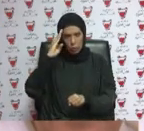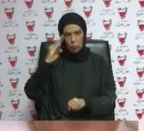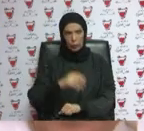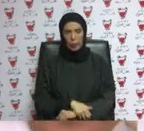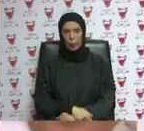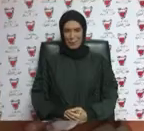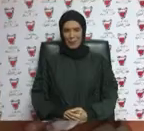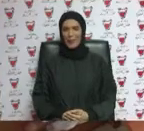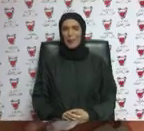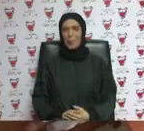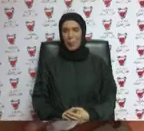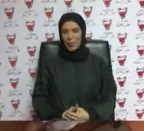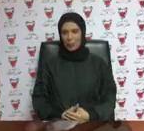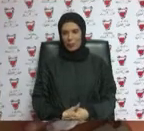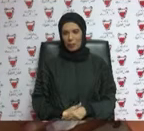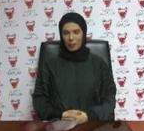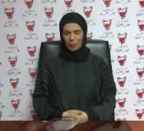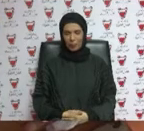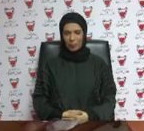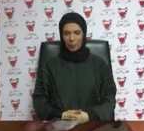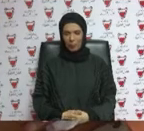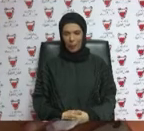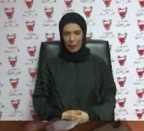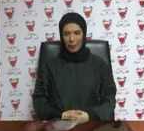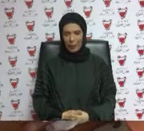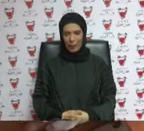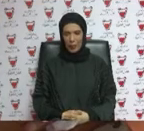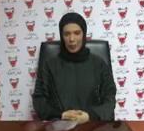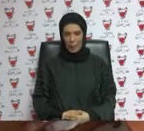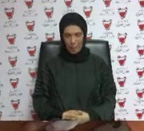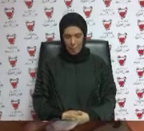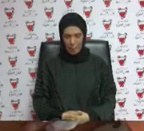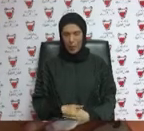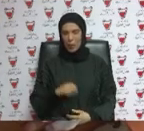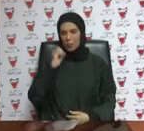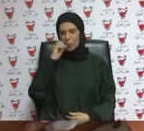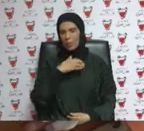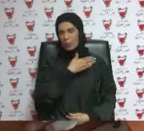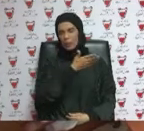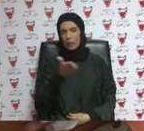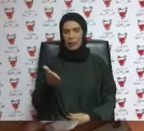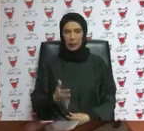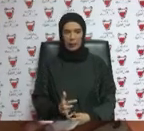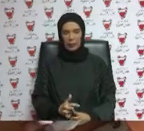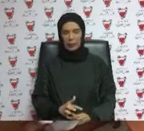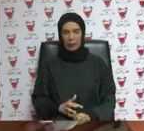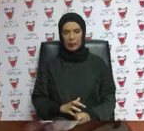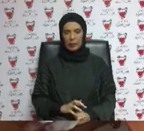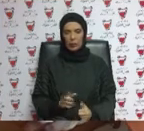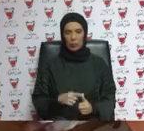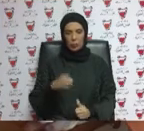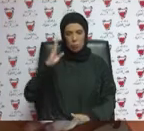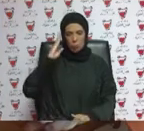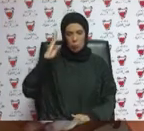الرئيس. الأخ أحمد الحداد تفضل. صباح الخير مع الرئيس، صباح الخير جميعا. بداية كل